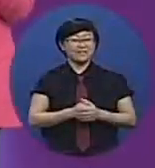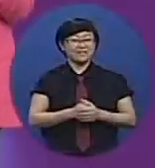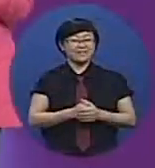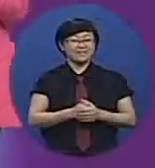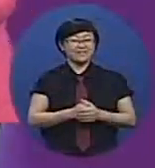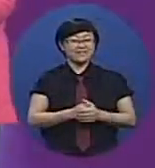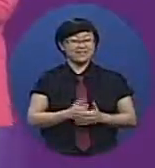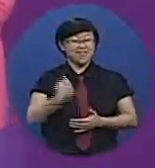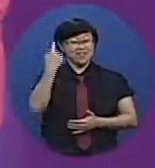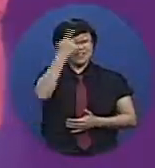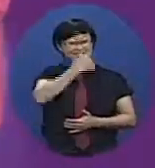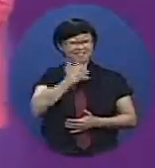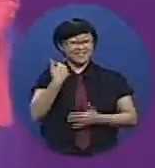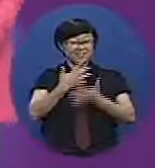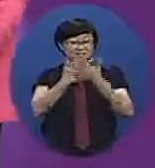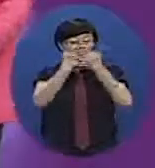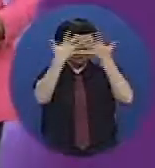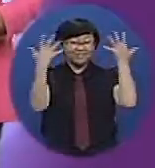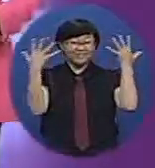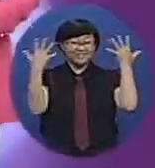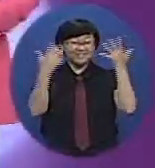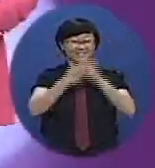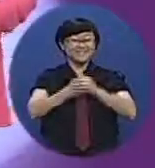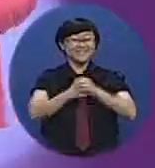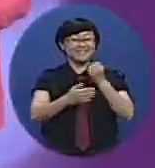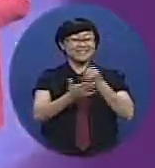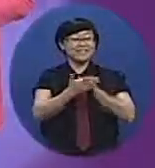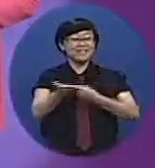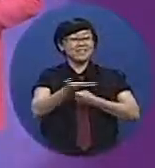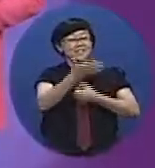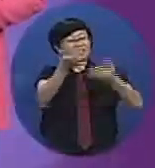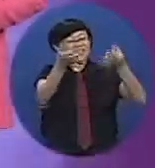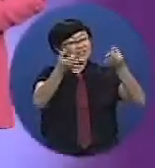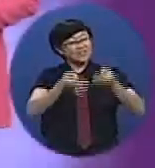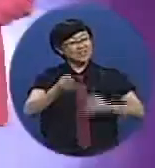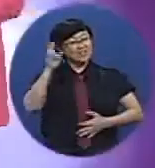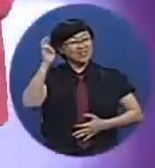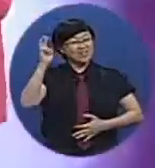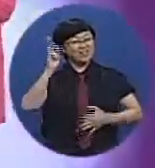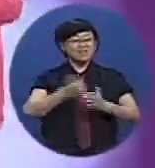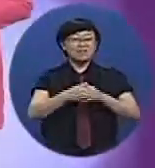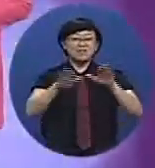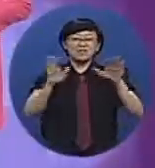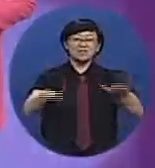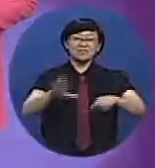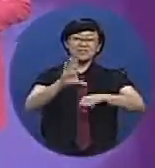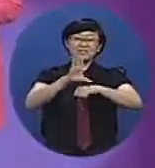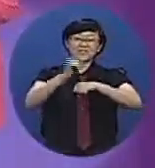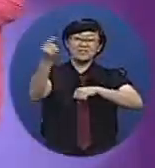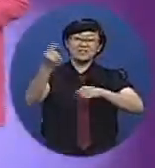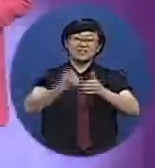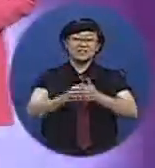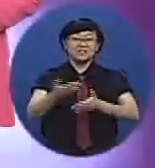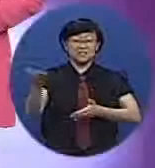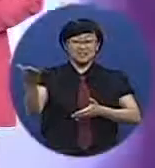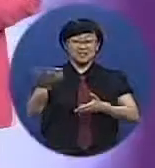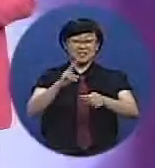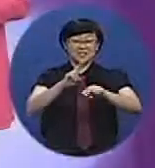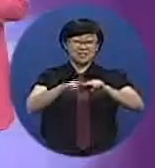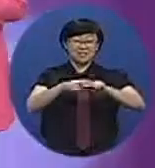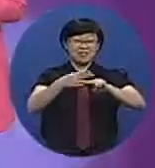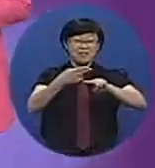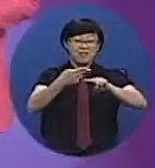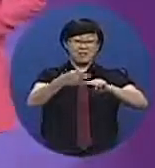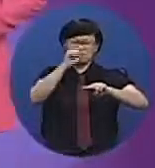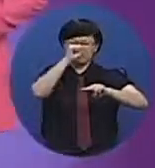화색이 도는데 딴 나라고 네. 조금 틀리다 여러분이 그렇게 생각하실 텐데요. 네. 오늘 방송국에 오니까 송범수 씨한테 네.